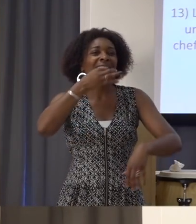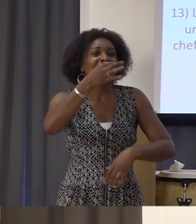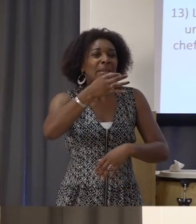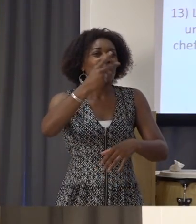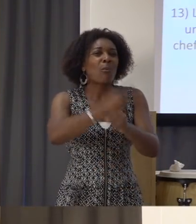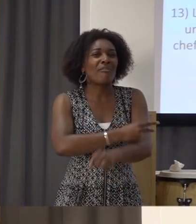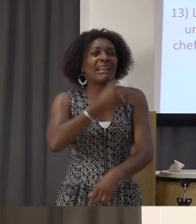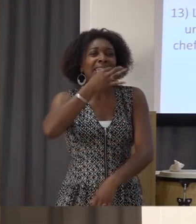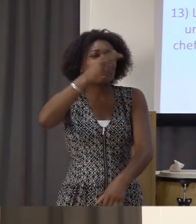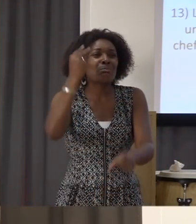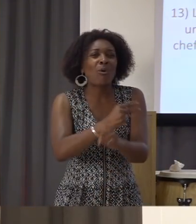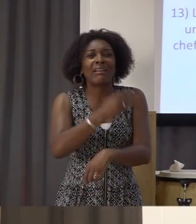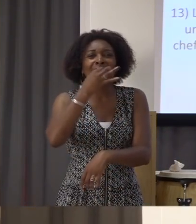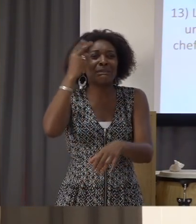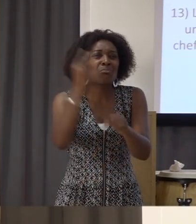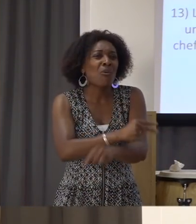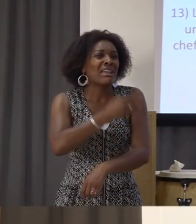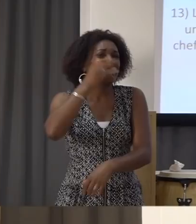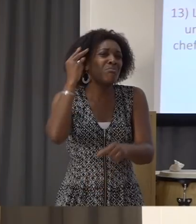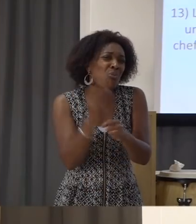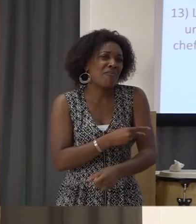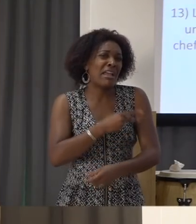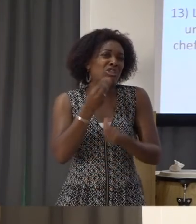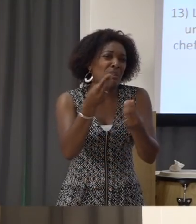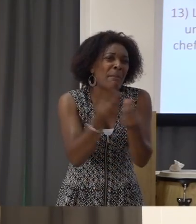la malédiction.